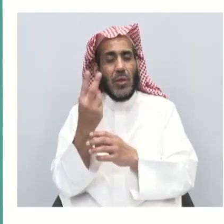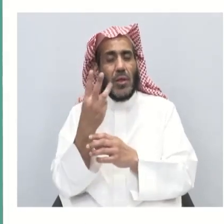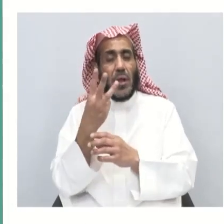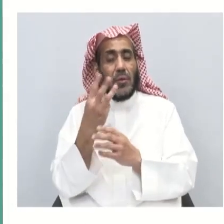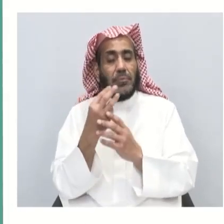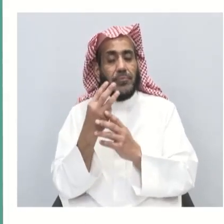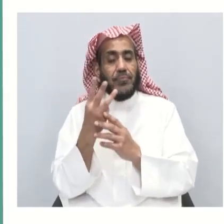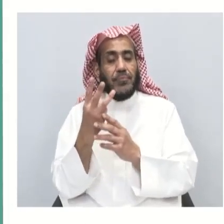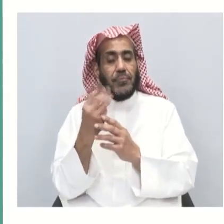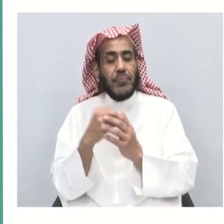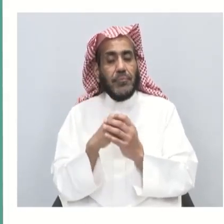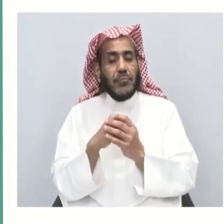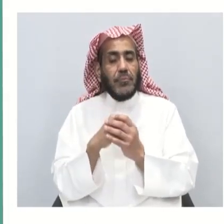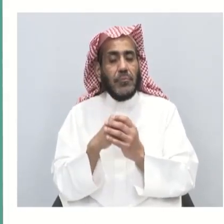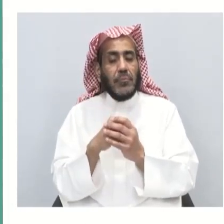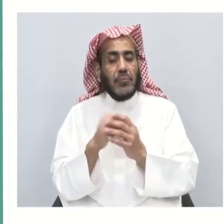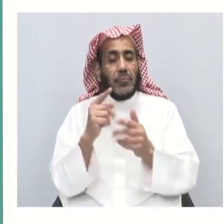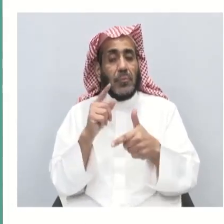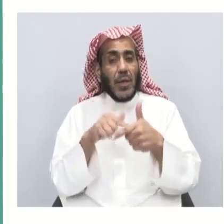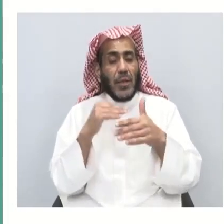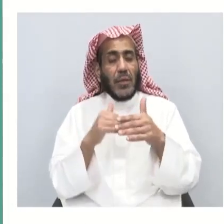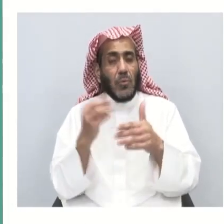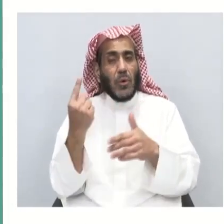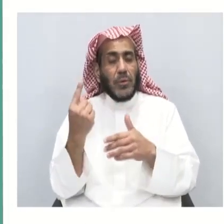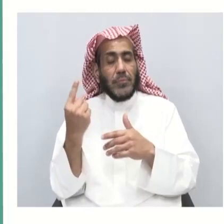1 2 3. الطبقة الثانية